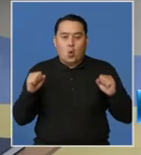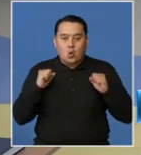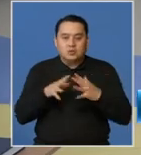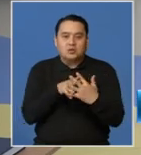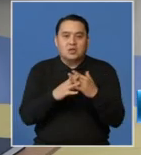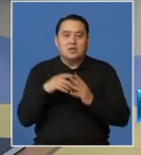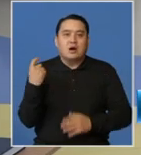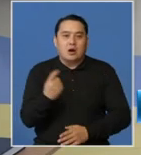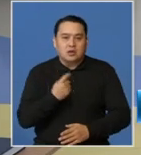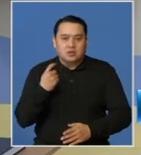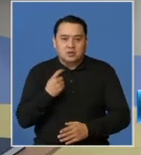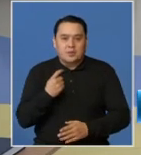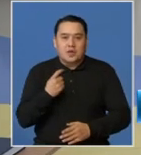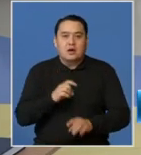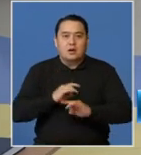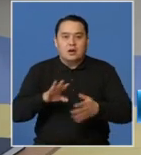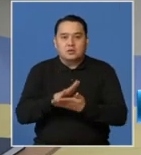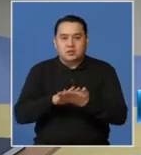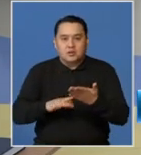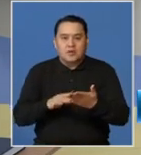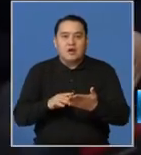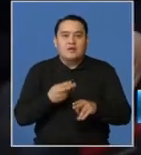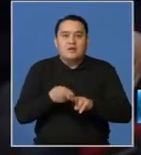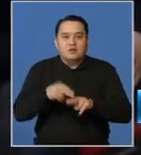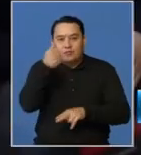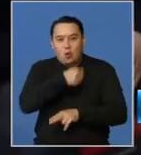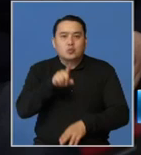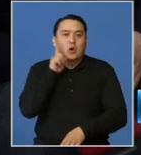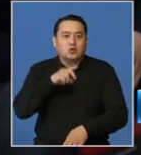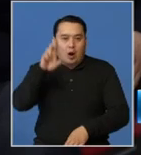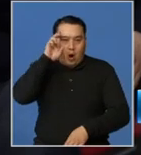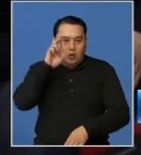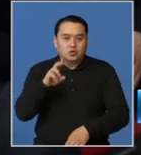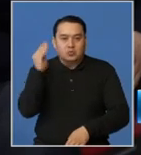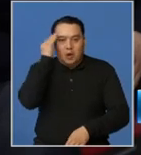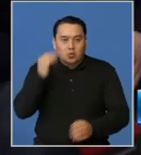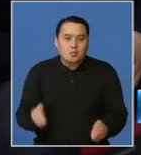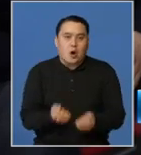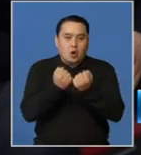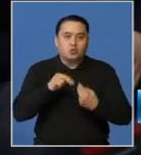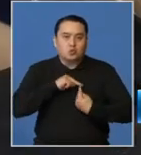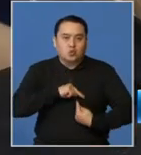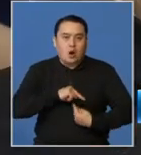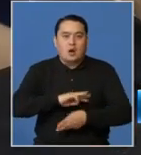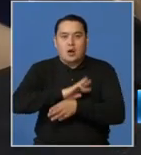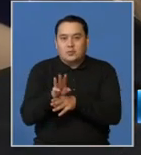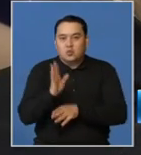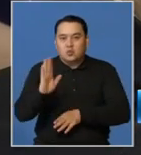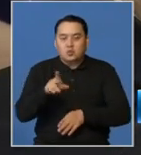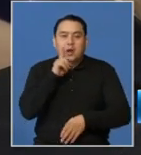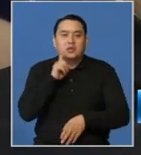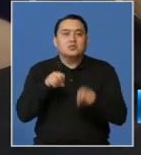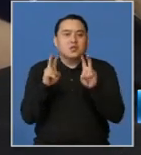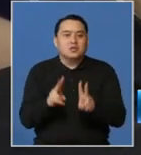спорта и агропромышленного сектора, поделились спикеры. В год молодежи государство способствует трудоустройству молодых специалистов.